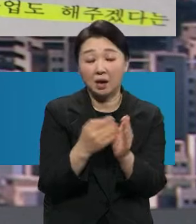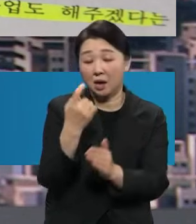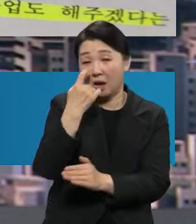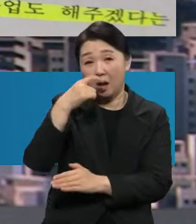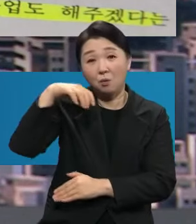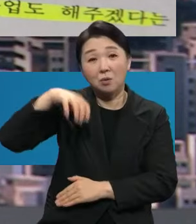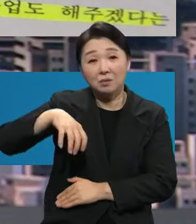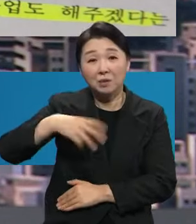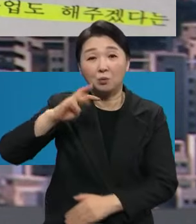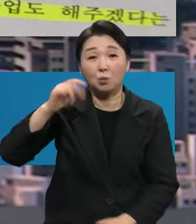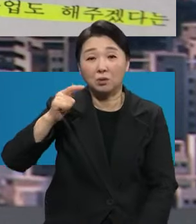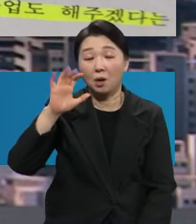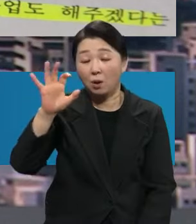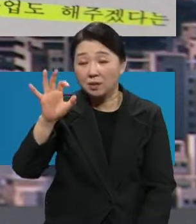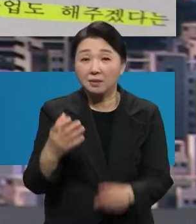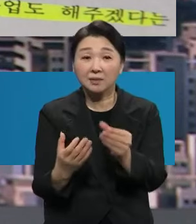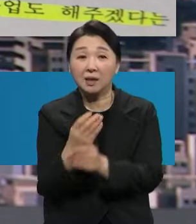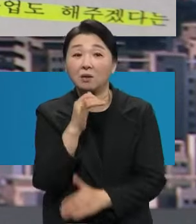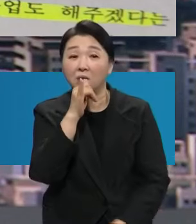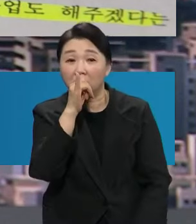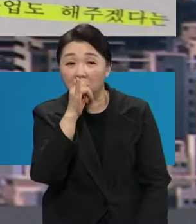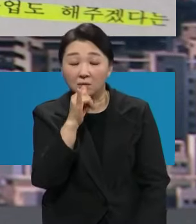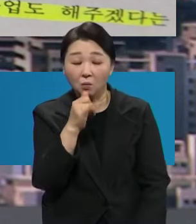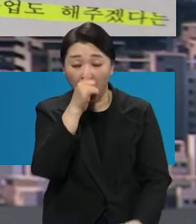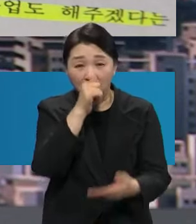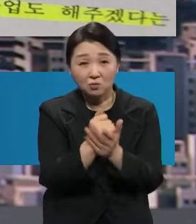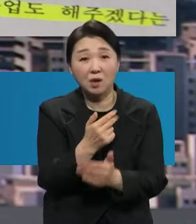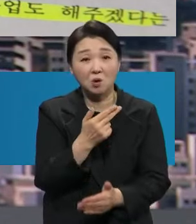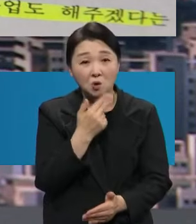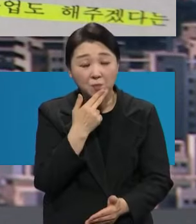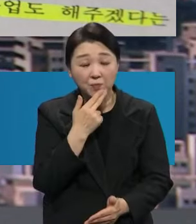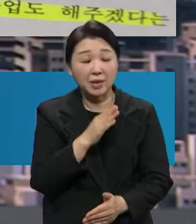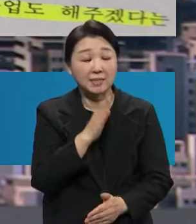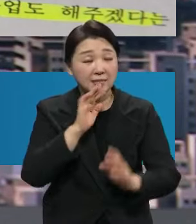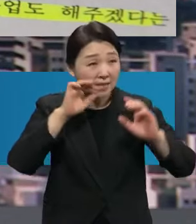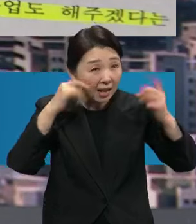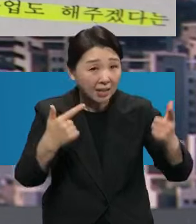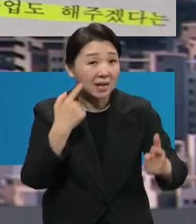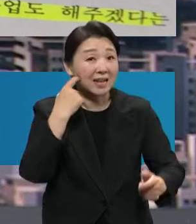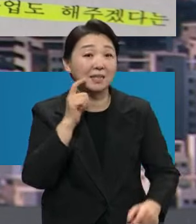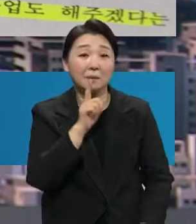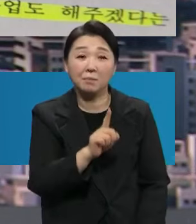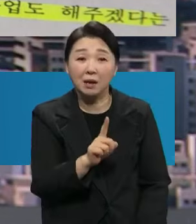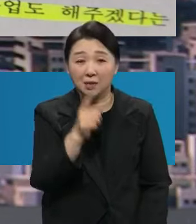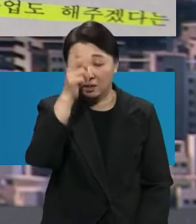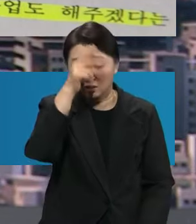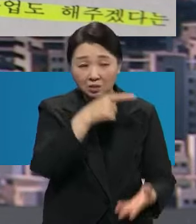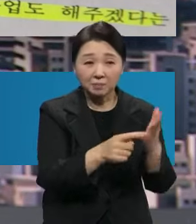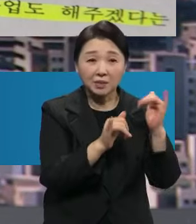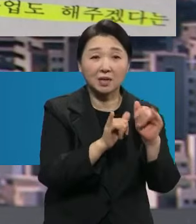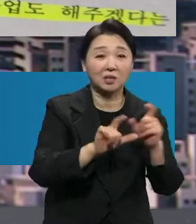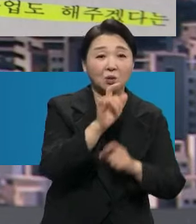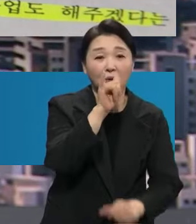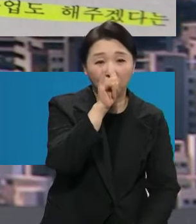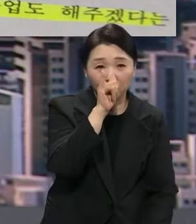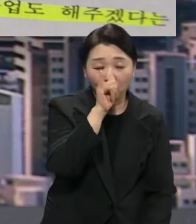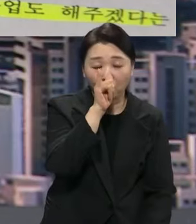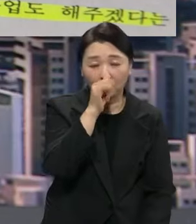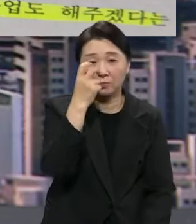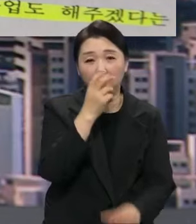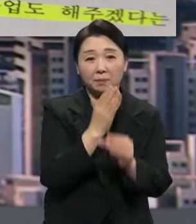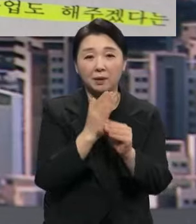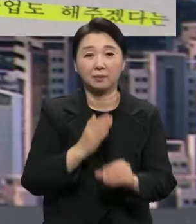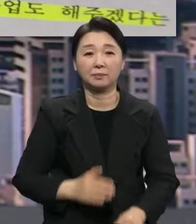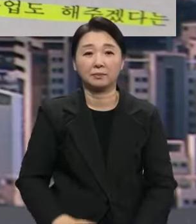동탄 화장실 사건을 언급하면서 무고일 뿐 사실이 아니라고 했지만 경찰은 피해자가 더 있는 걸로 보고 있습니다.